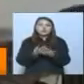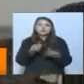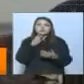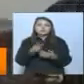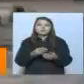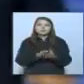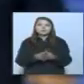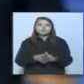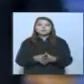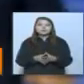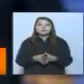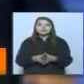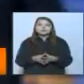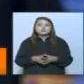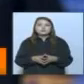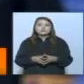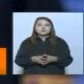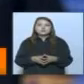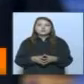зацементируют.